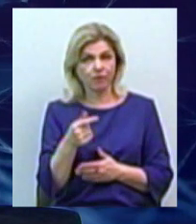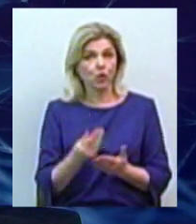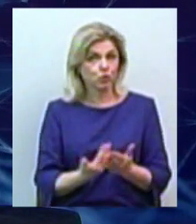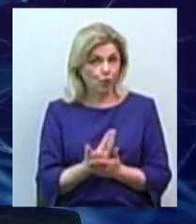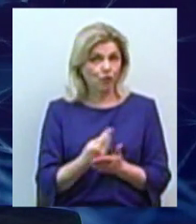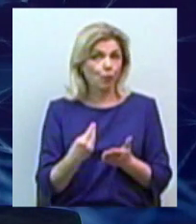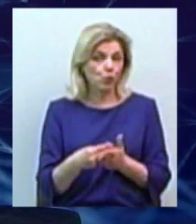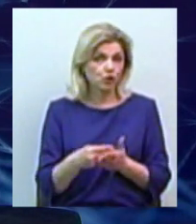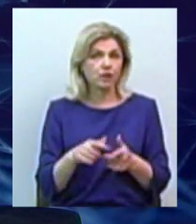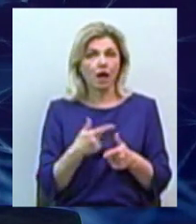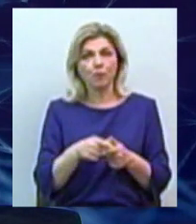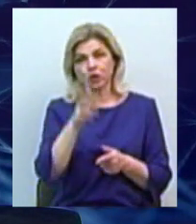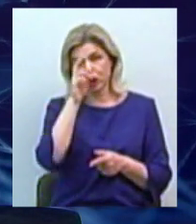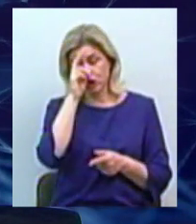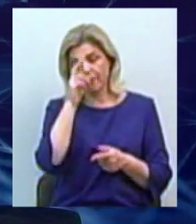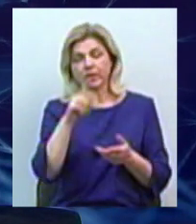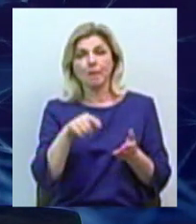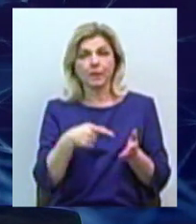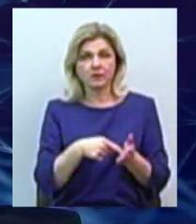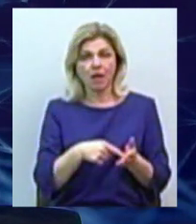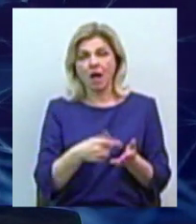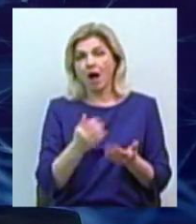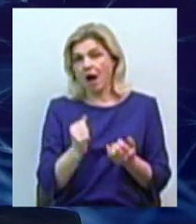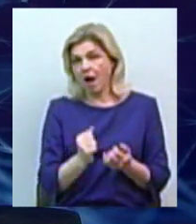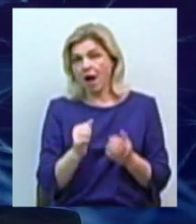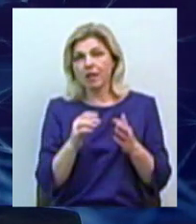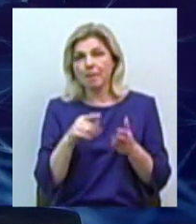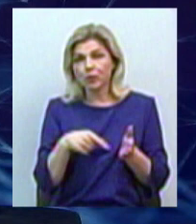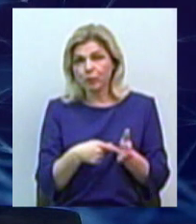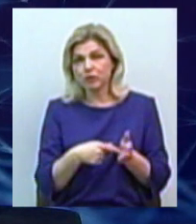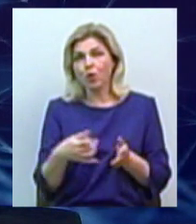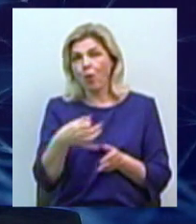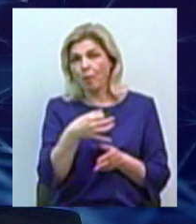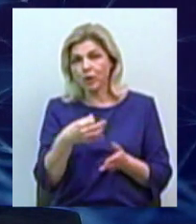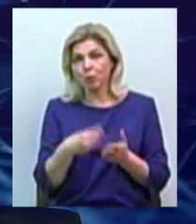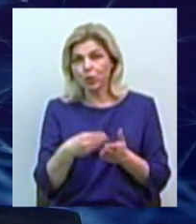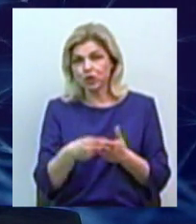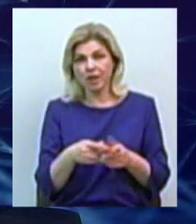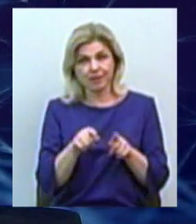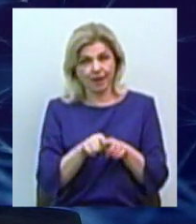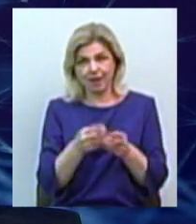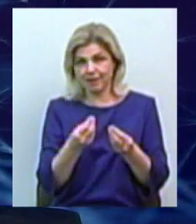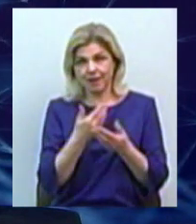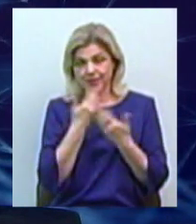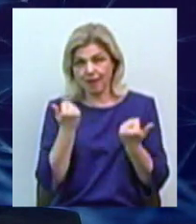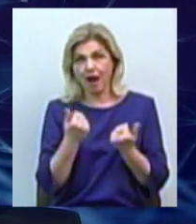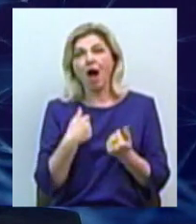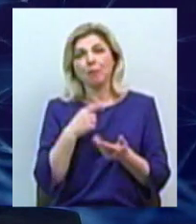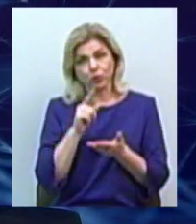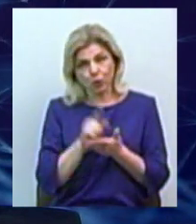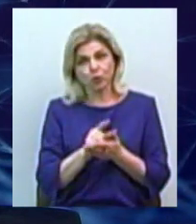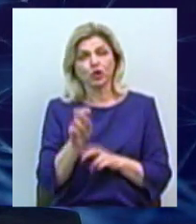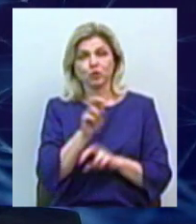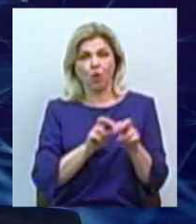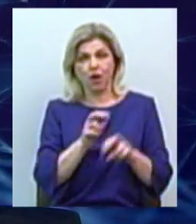або державний, або місцевий, в місцевому бюджеті немає таких коштів, я маю на увазі обласний бюджет, буде шукати кошти для того, щоб